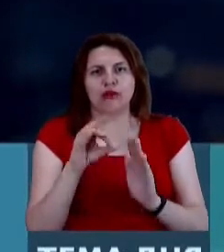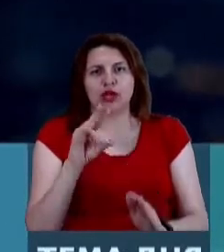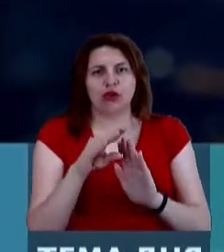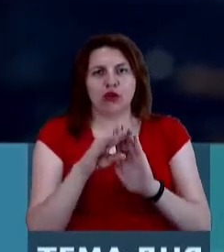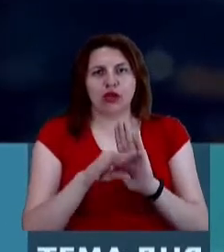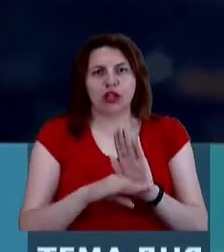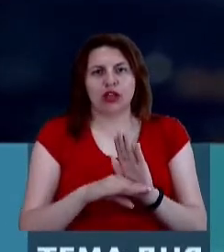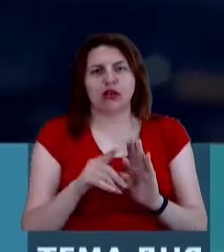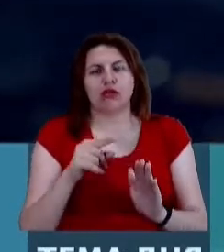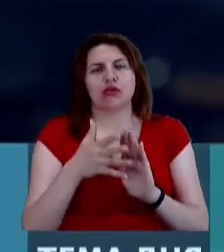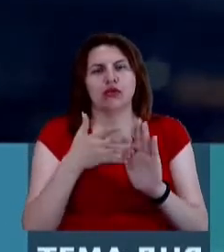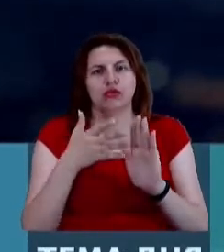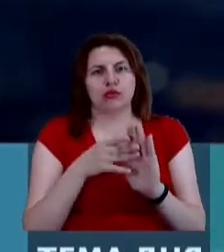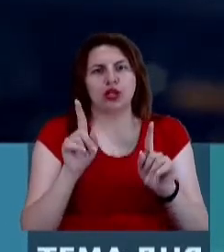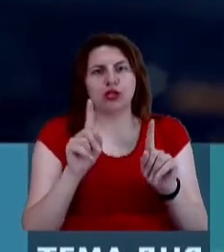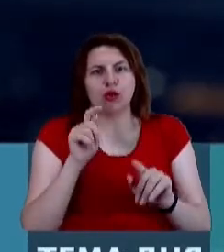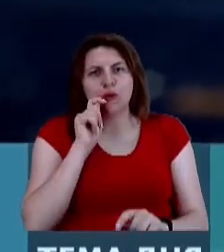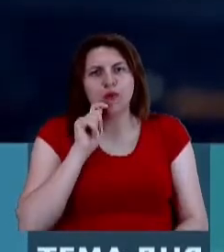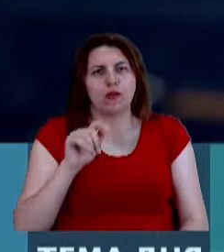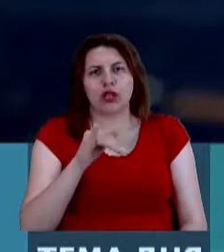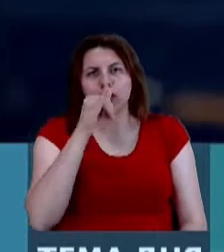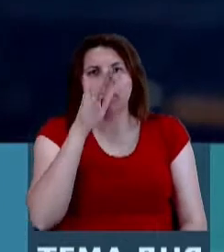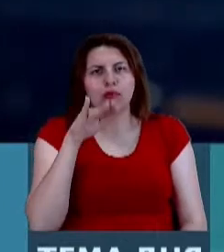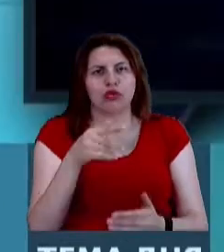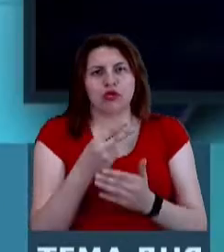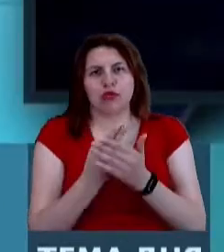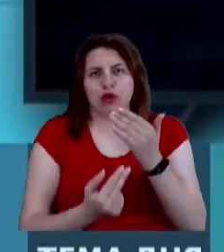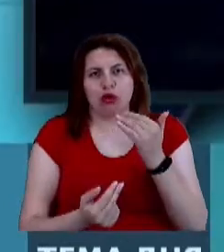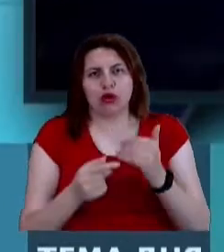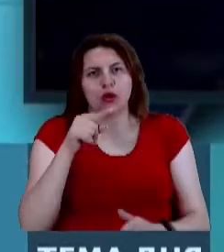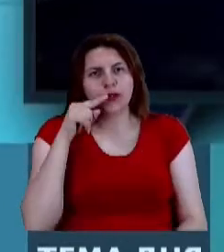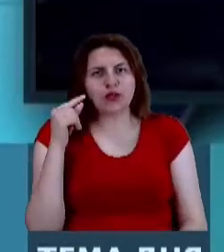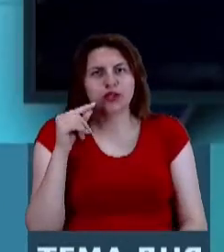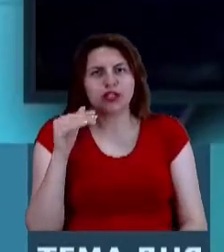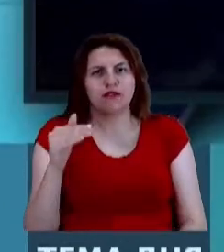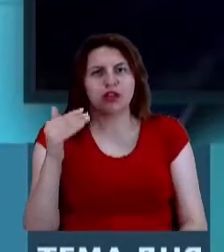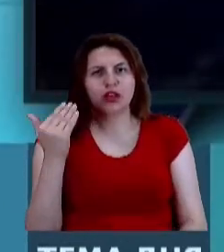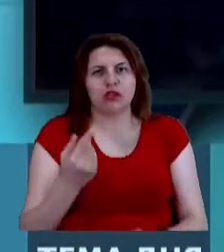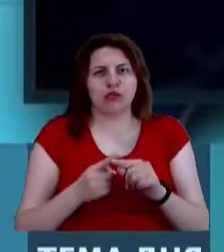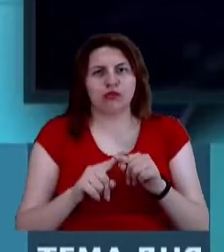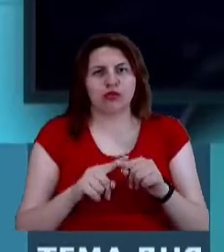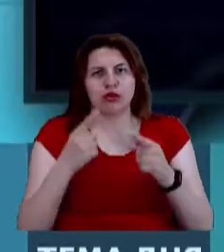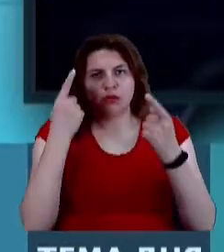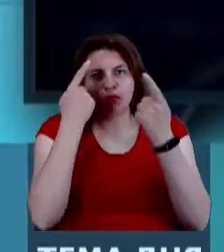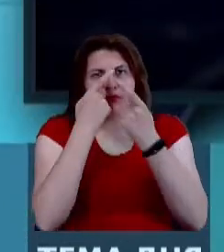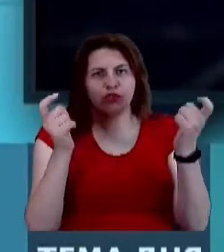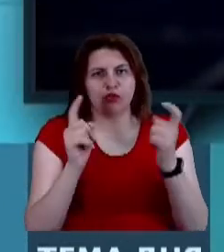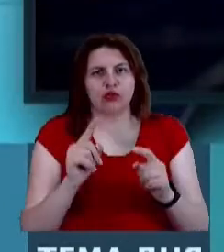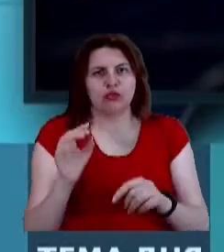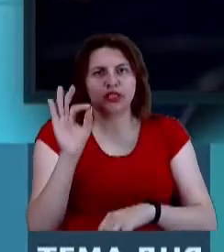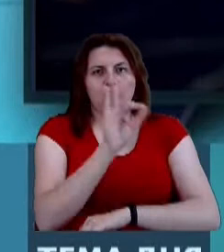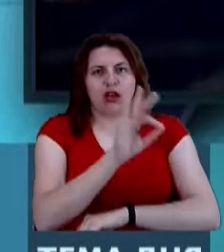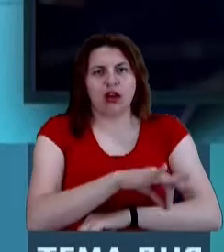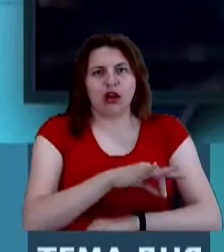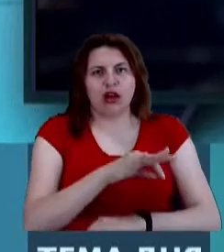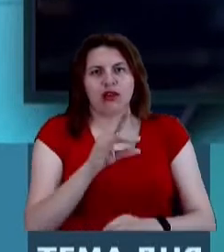зрозуміло, що Україна не може програвати тут Російській Федерації, тому що те повідомлення, яке ми несемо Заходу, воно не містить